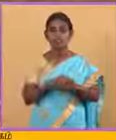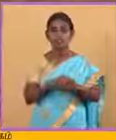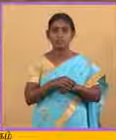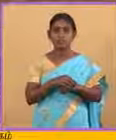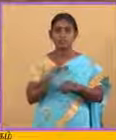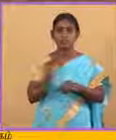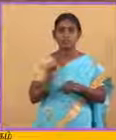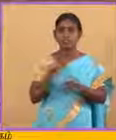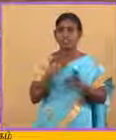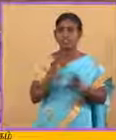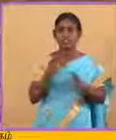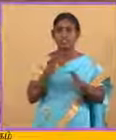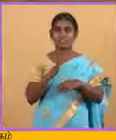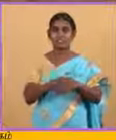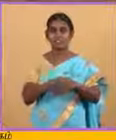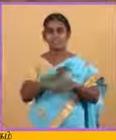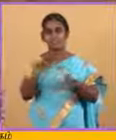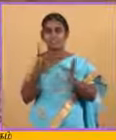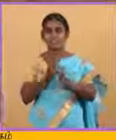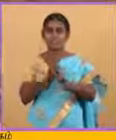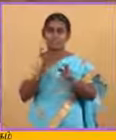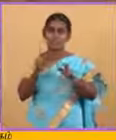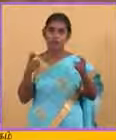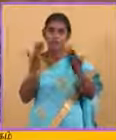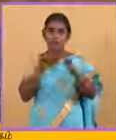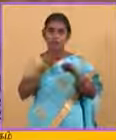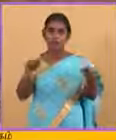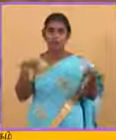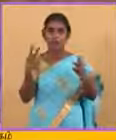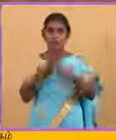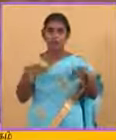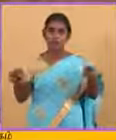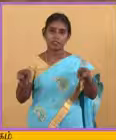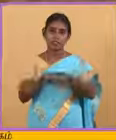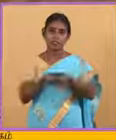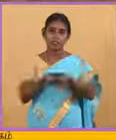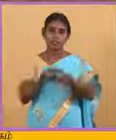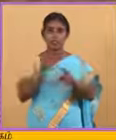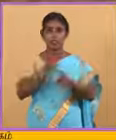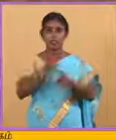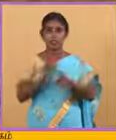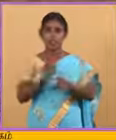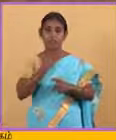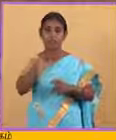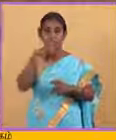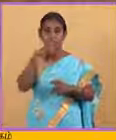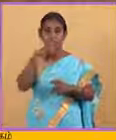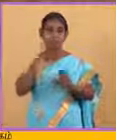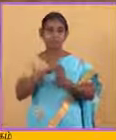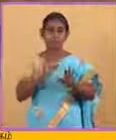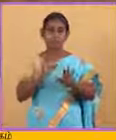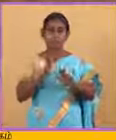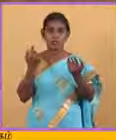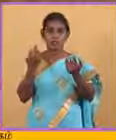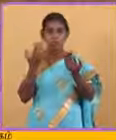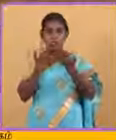பழக்கங்கள் இல்லை. எல்லா மாணவர்களும் நல்ல மாணவர்களே. ஒரு சில மாணவர்கள் அப்படி நான் என்ற ஆணவத்தை அங்கே செலுத்தும் போது வகுப்பறை